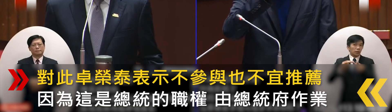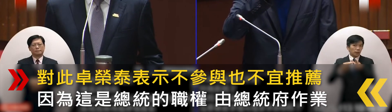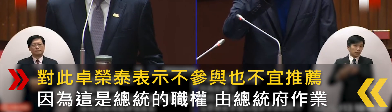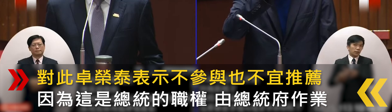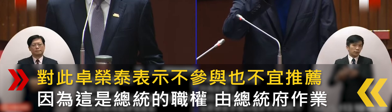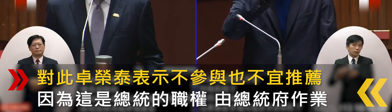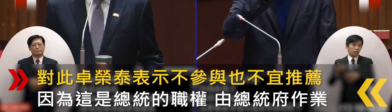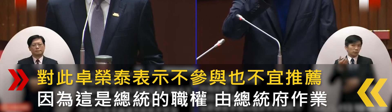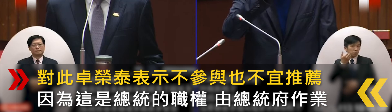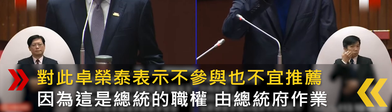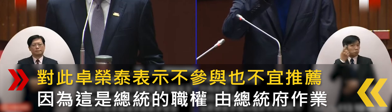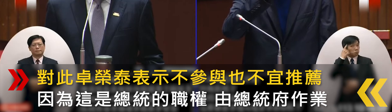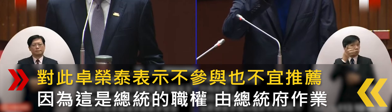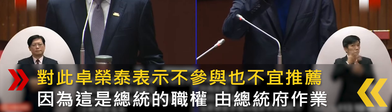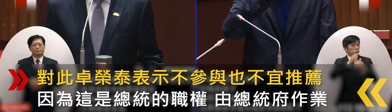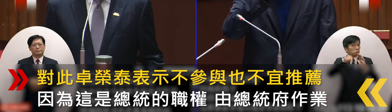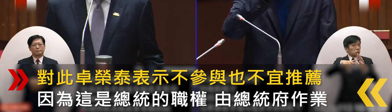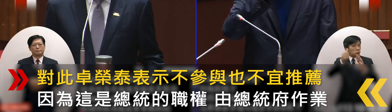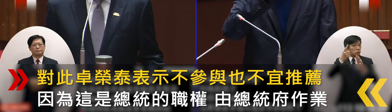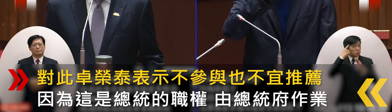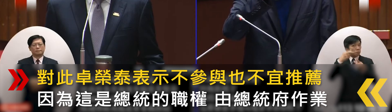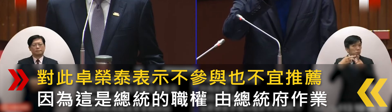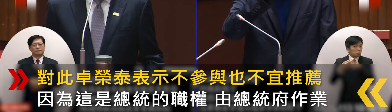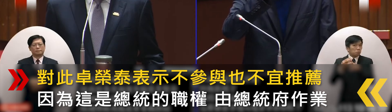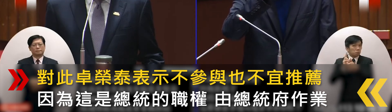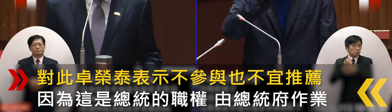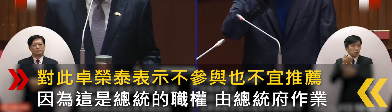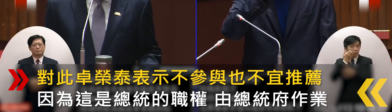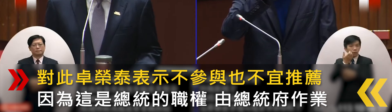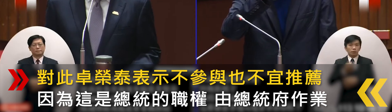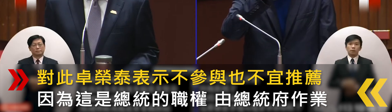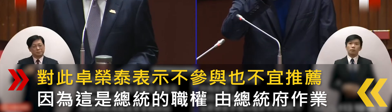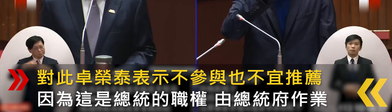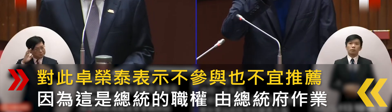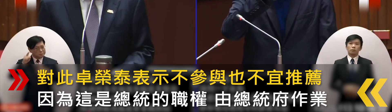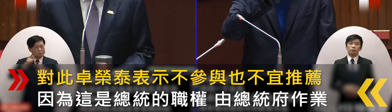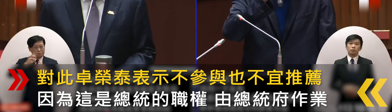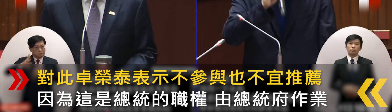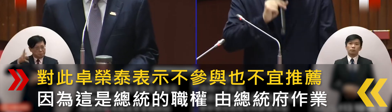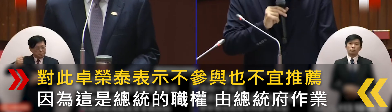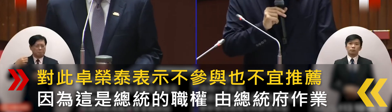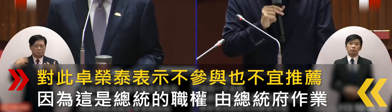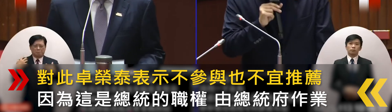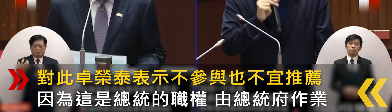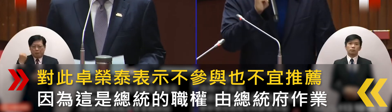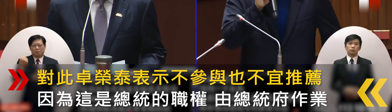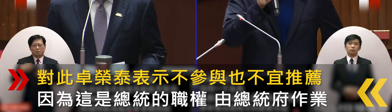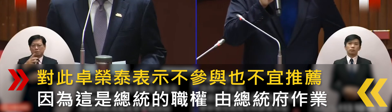请问院长您会有推荐哪一位？ 抱歉，这是总统职权